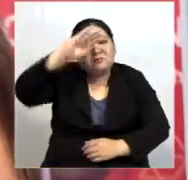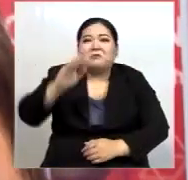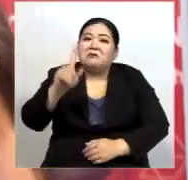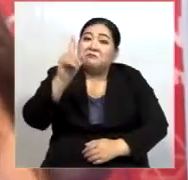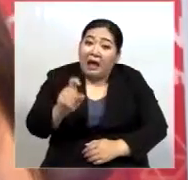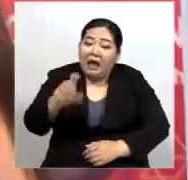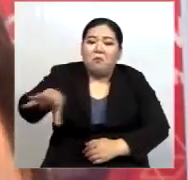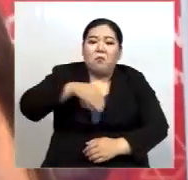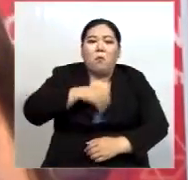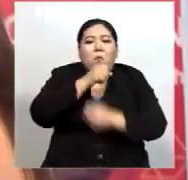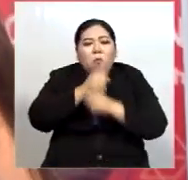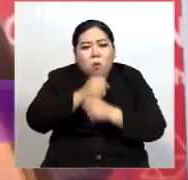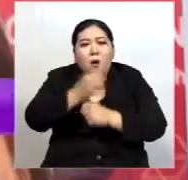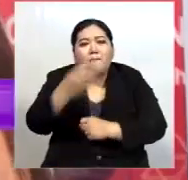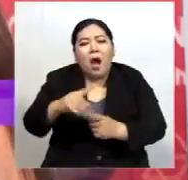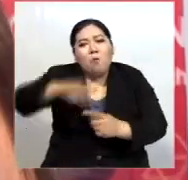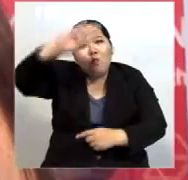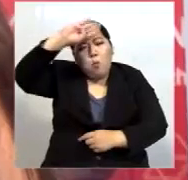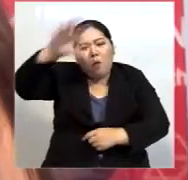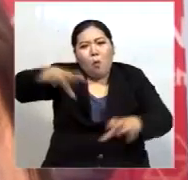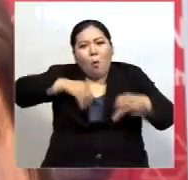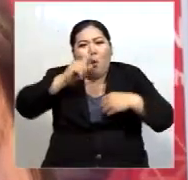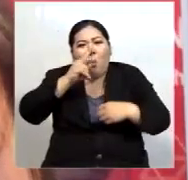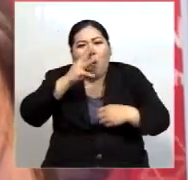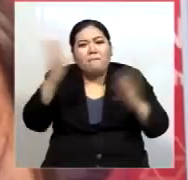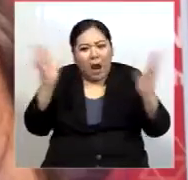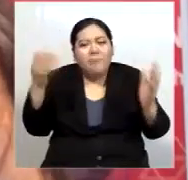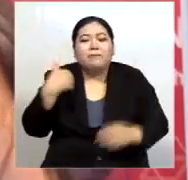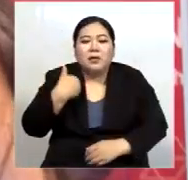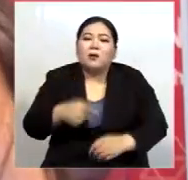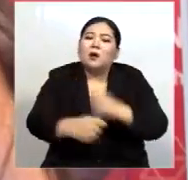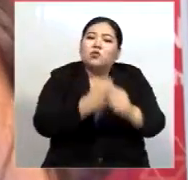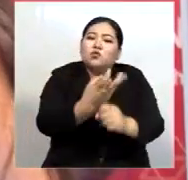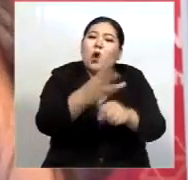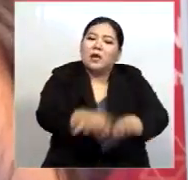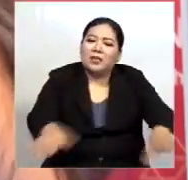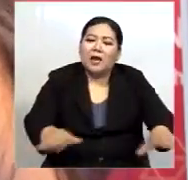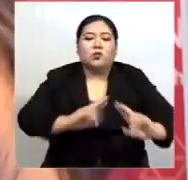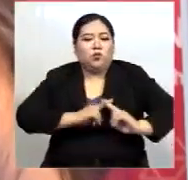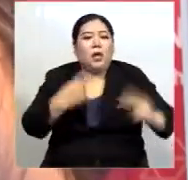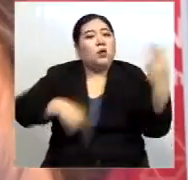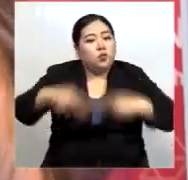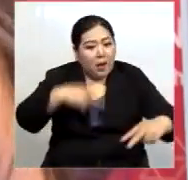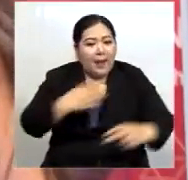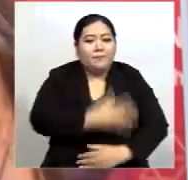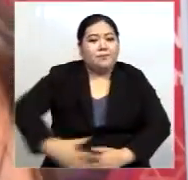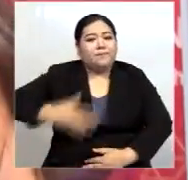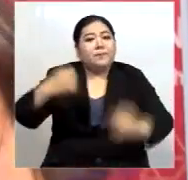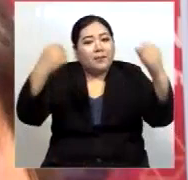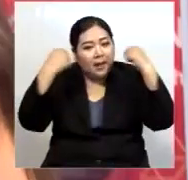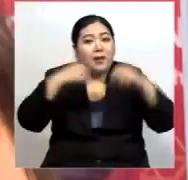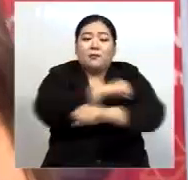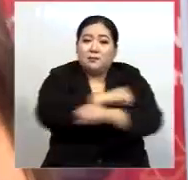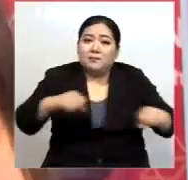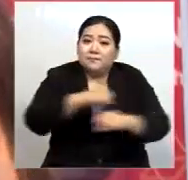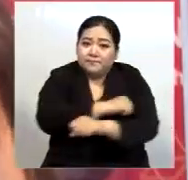ายุมากแล้วก็มีโรคแทรกซ้อนนะคะคราวนี้ถ้าเกิดสมมติว่าเป็นเด็กๆอย่างเราก็ดูแลตัวเองรักษาสุขภาพนะค